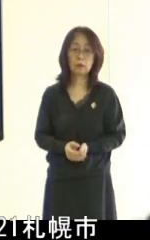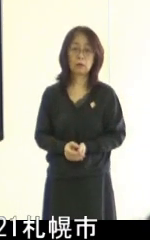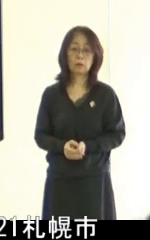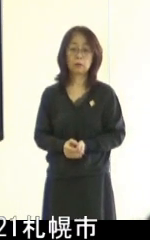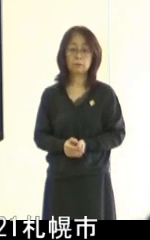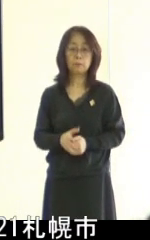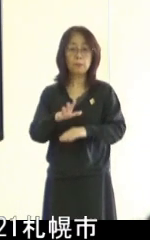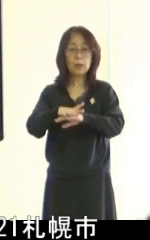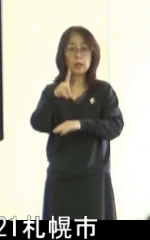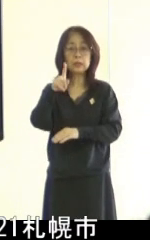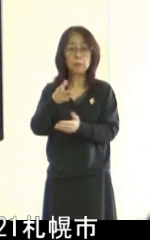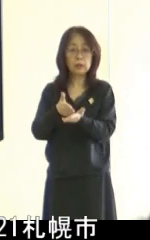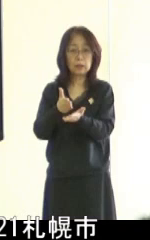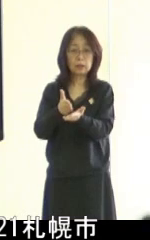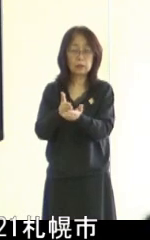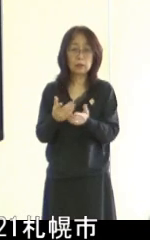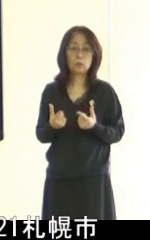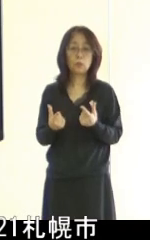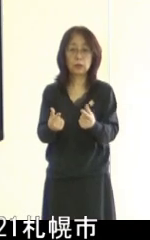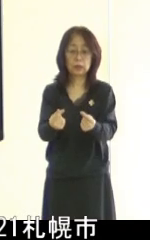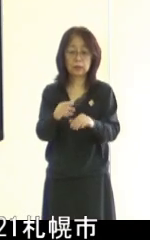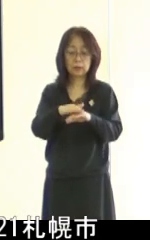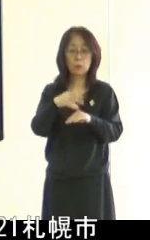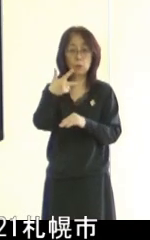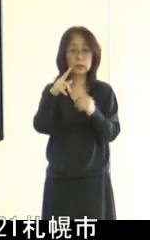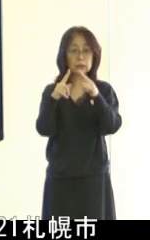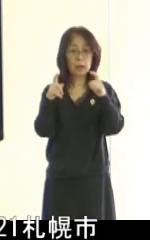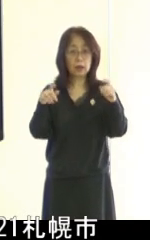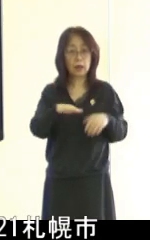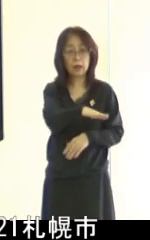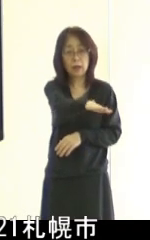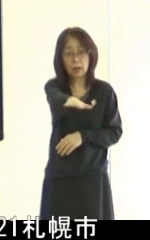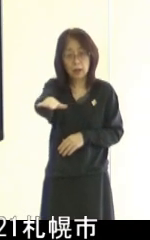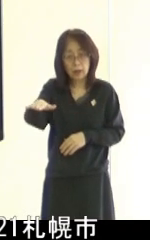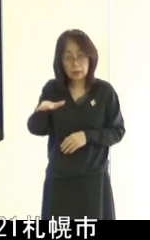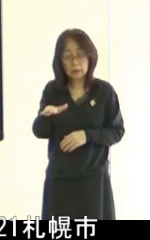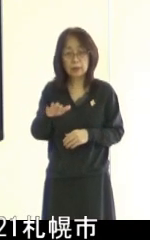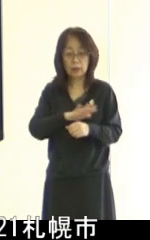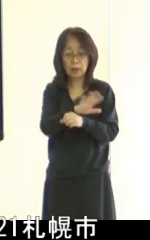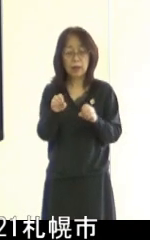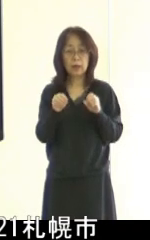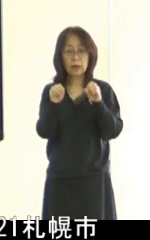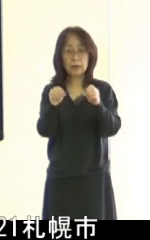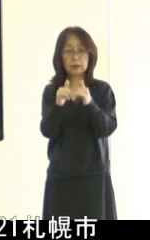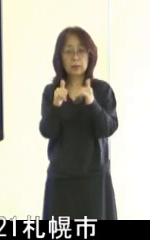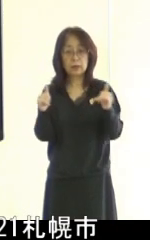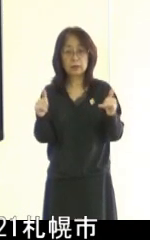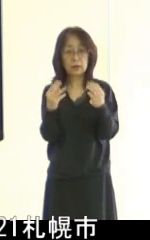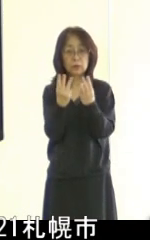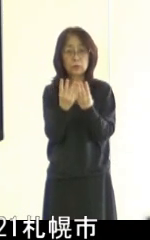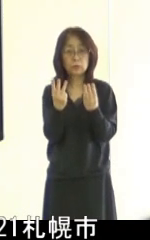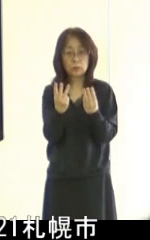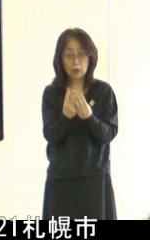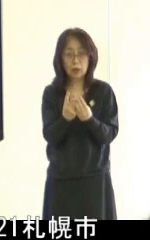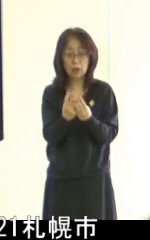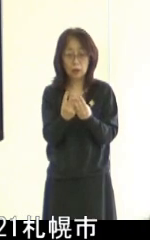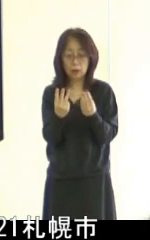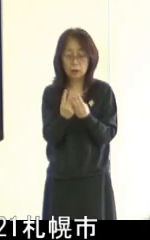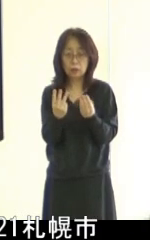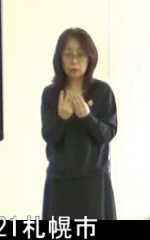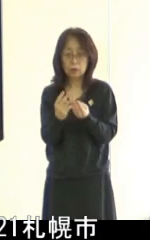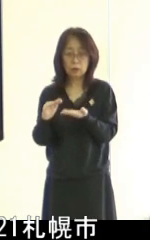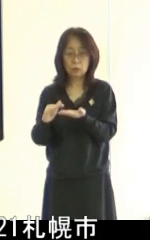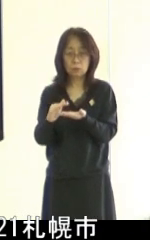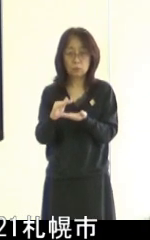はじめに申し上げましたとおり札幌市内感染者数が増加をしているという状況に